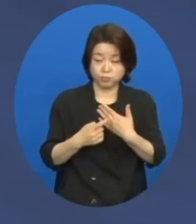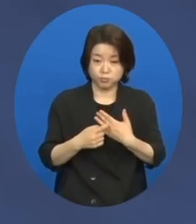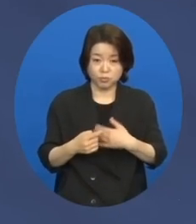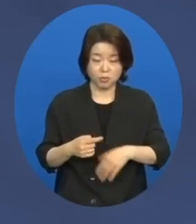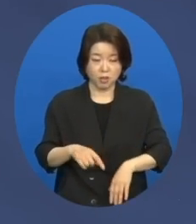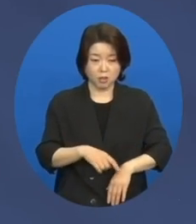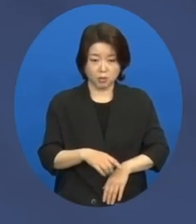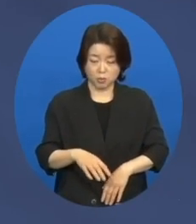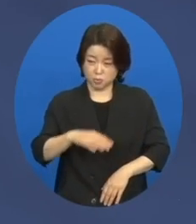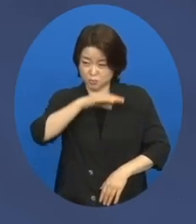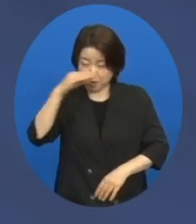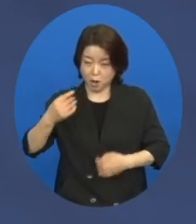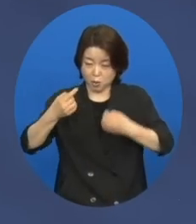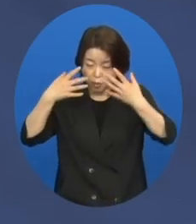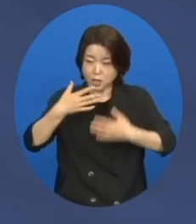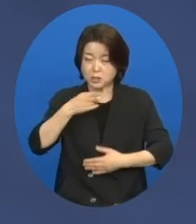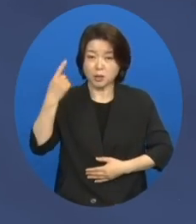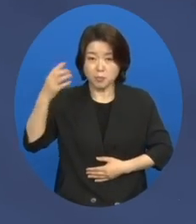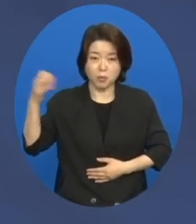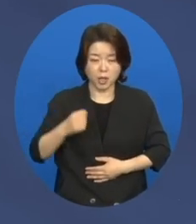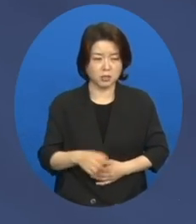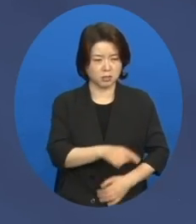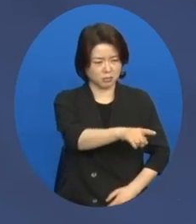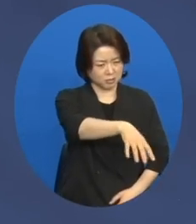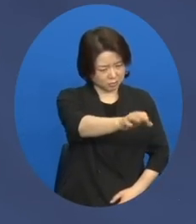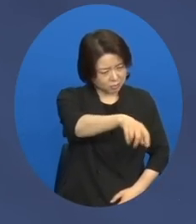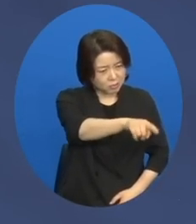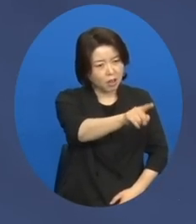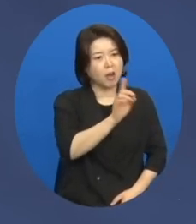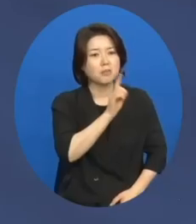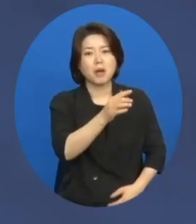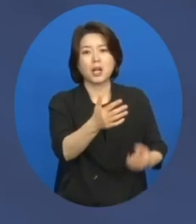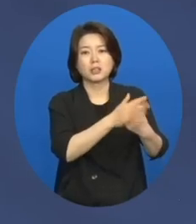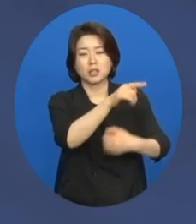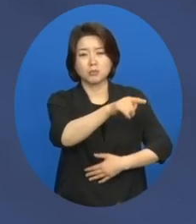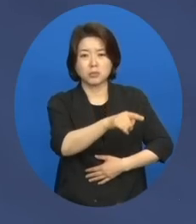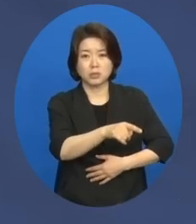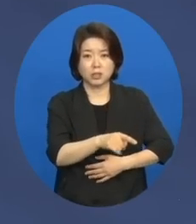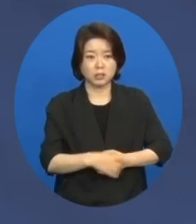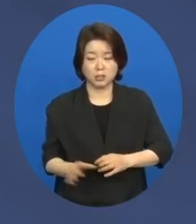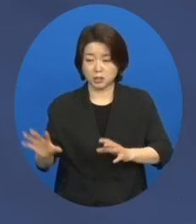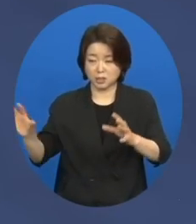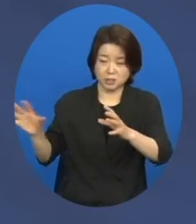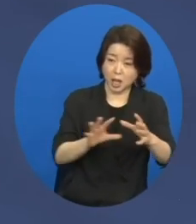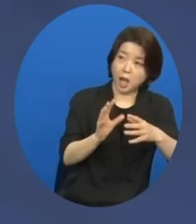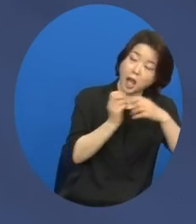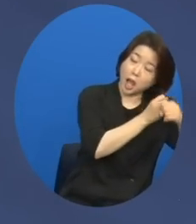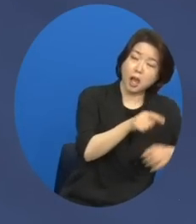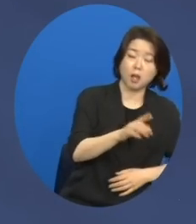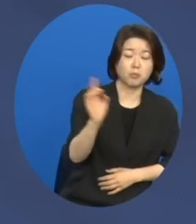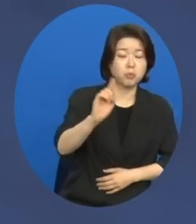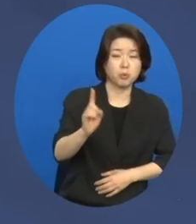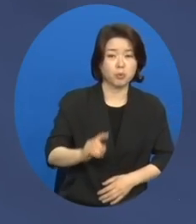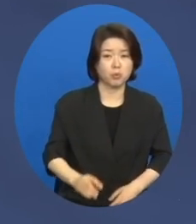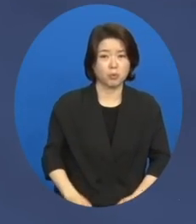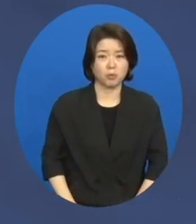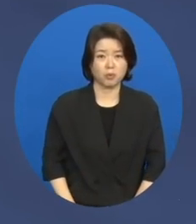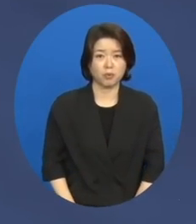가지고 어떻게 말도 안 되는 그 유치한 얘기에 이렇게 통째로 넘어가냐 말이에요.